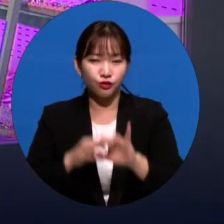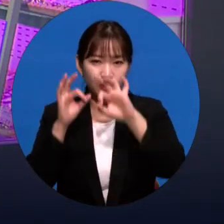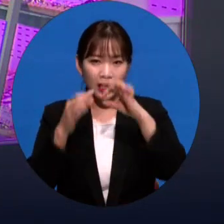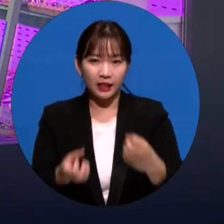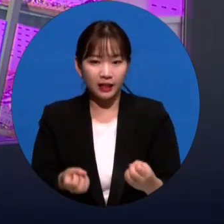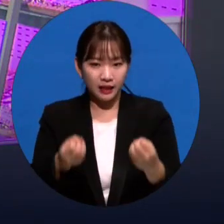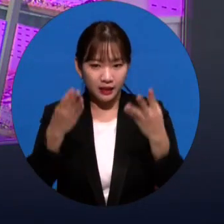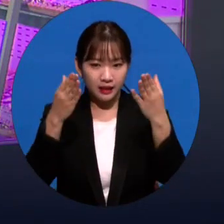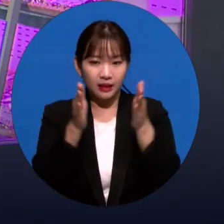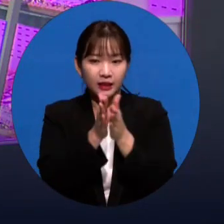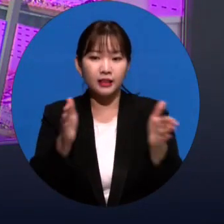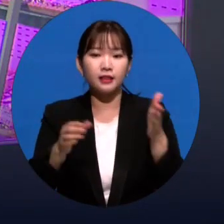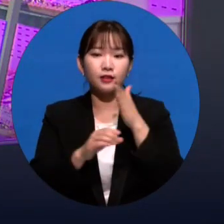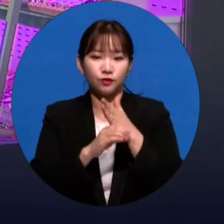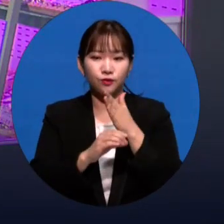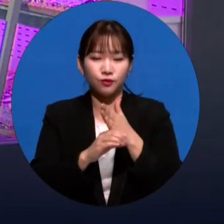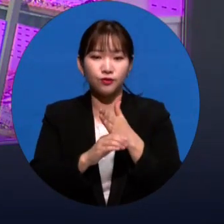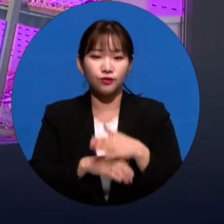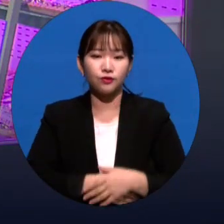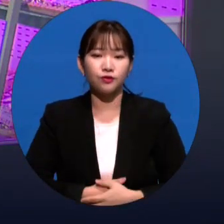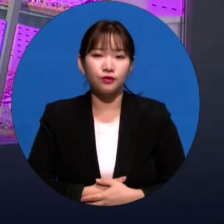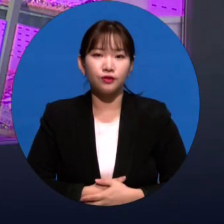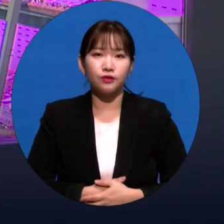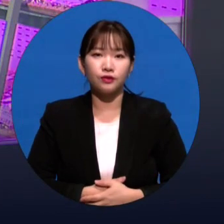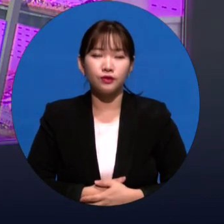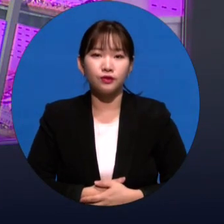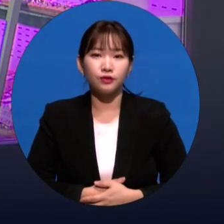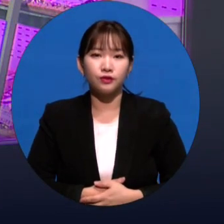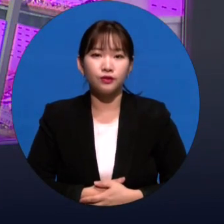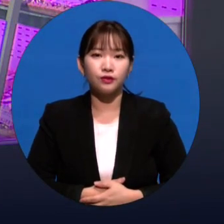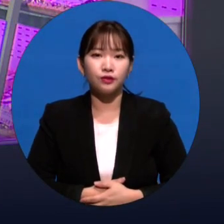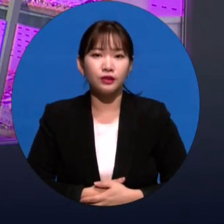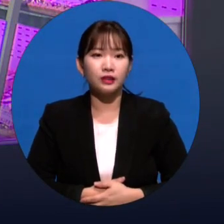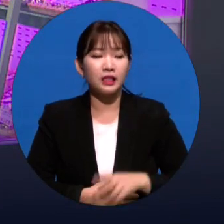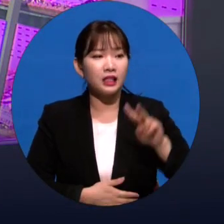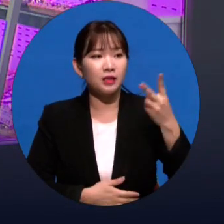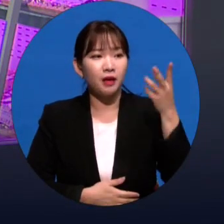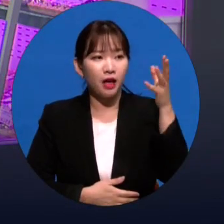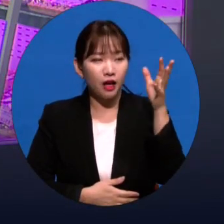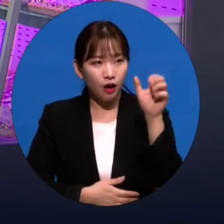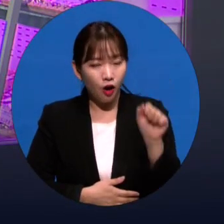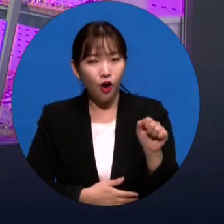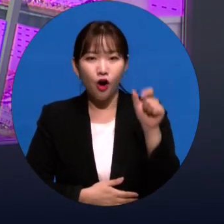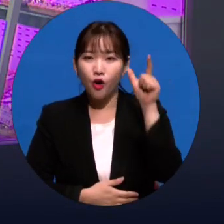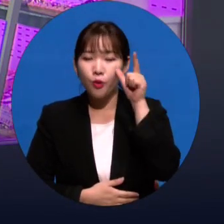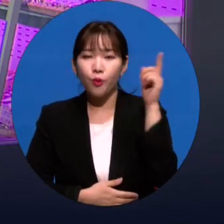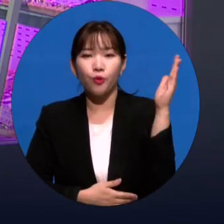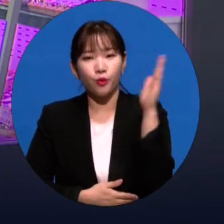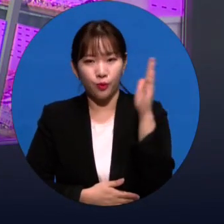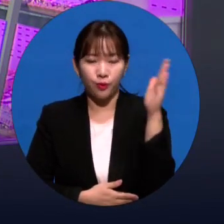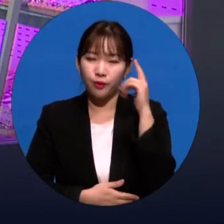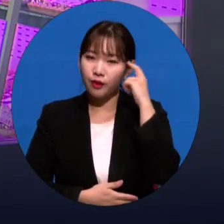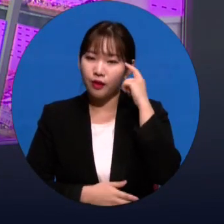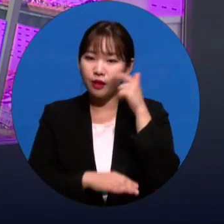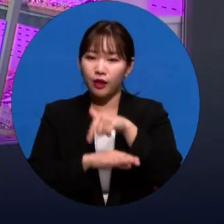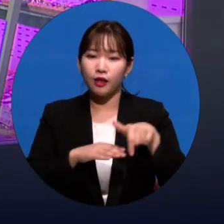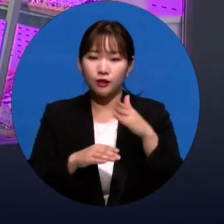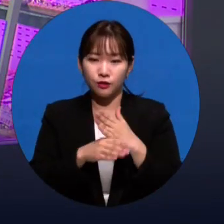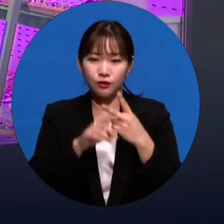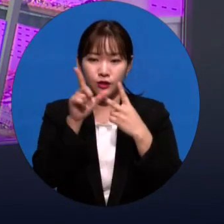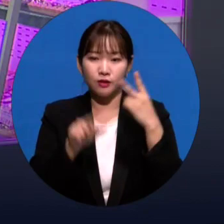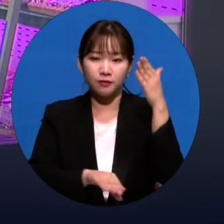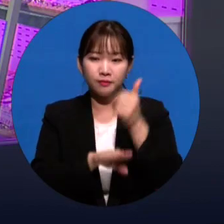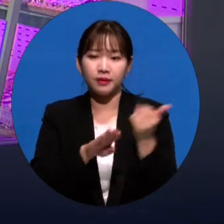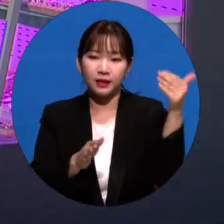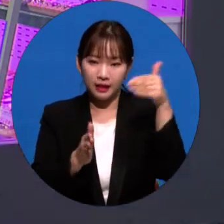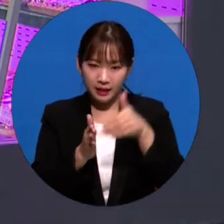행사를 실시를 하고 있습니다. 약 규모는 200억 정도 예상을 하고 있고요. 2월